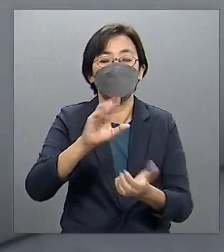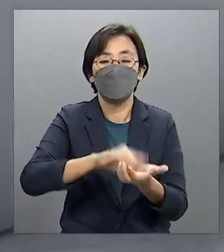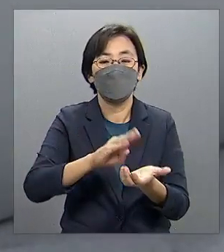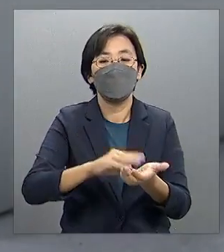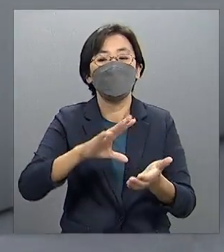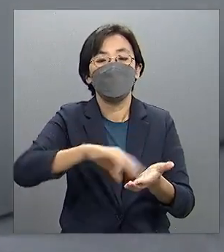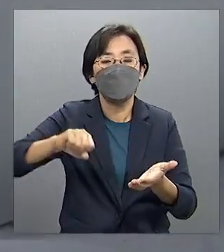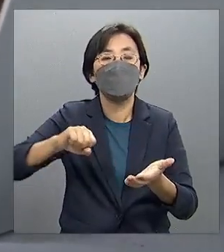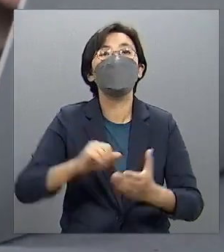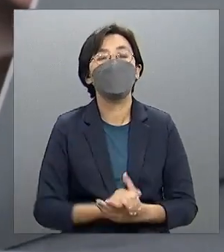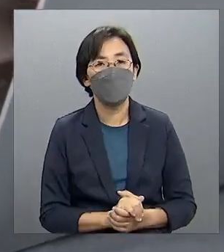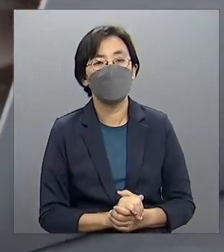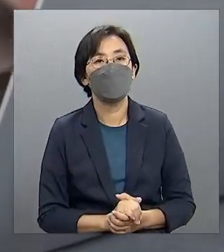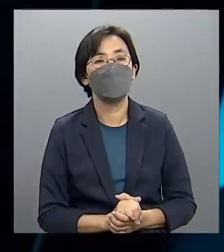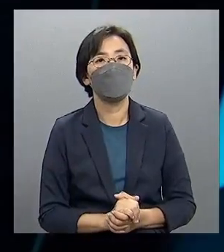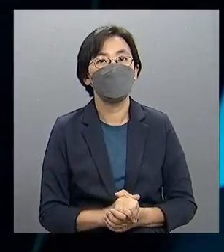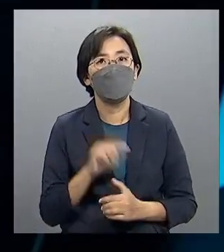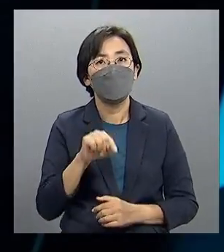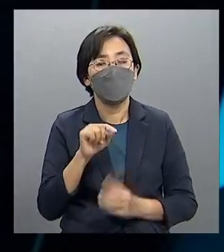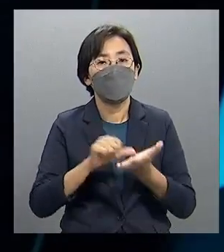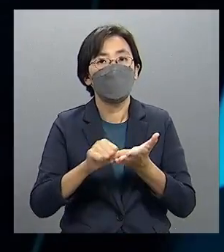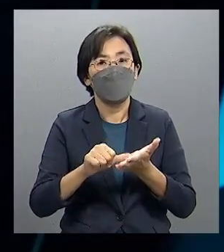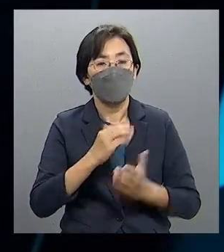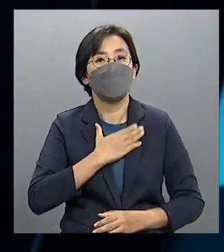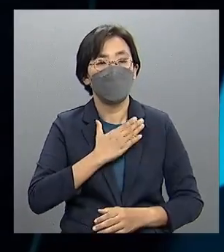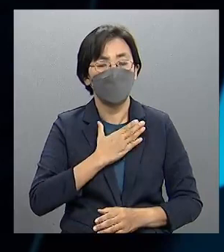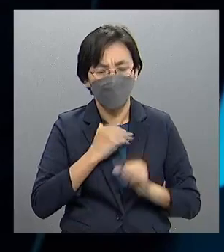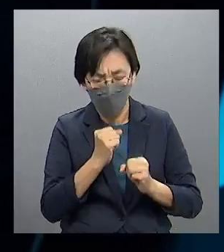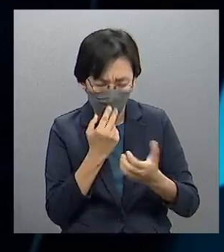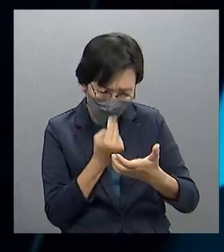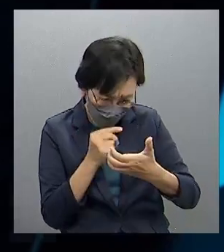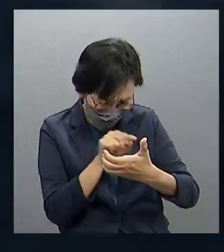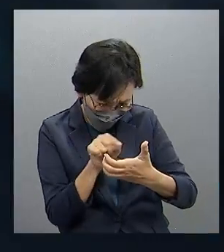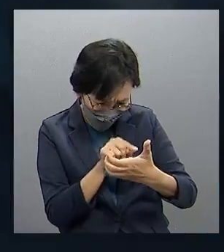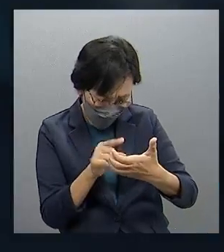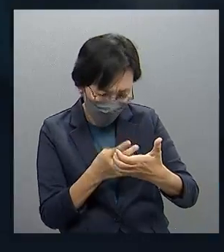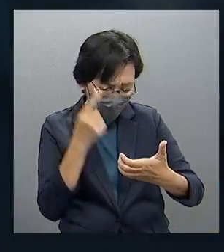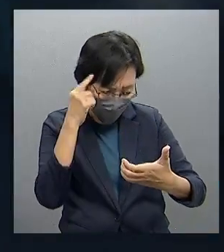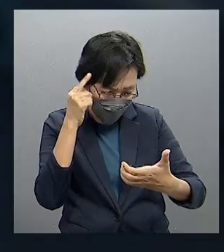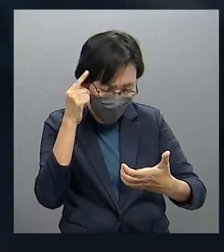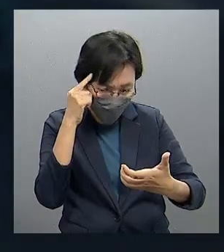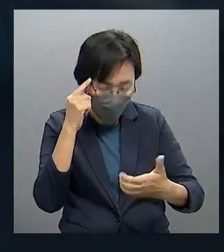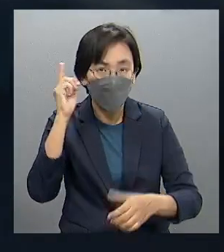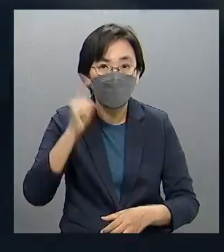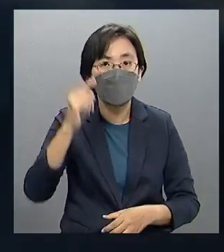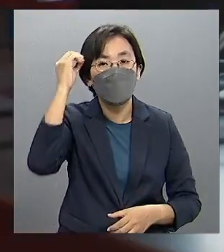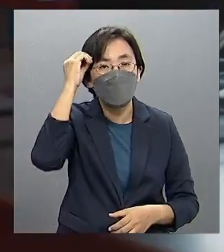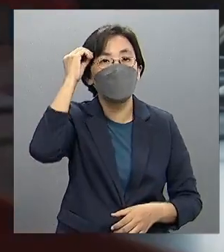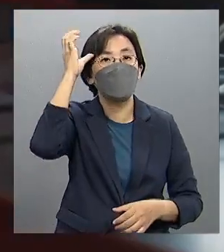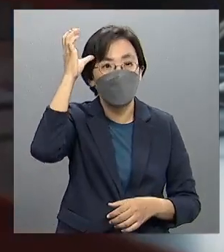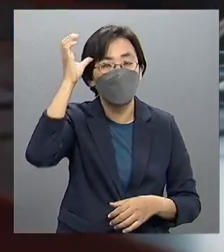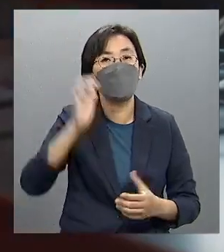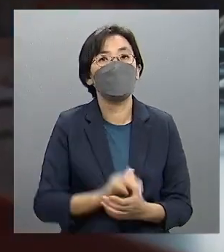แก้ตรงนี้ได้เนี่ยต้องแก้ด้วยสิ่งนี้ที่เรากำลังทำอยู่ตรงนี ้ คือสร้างความตระหนักสร้างความรู้เขาเรียกสี่ภูมิต้านท